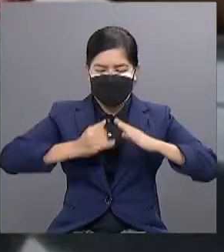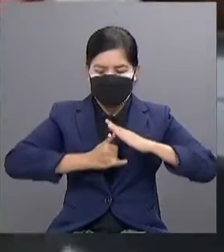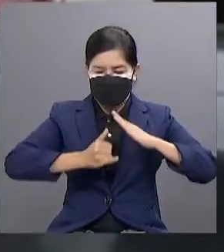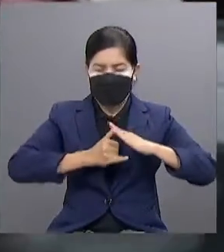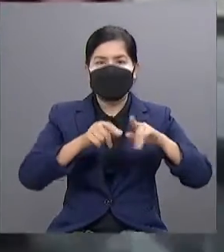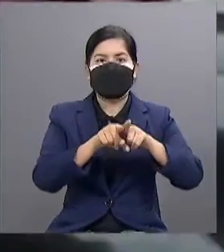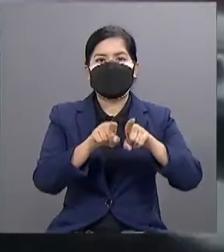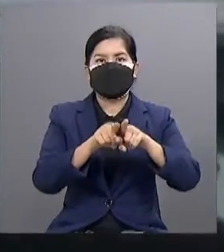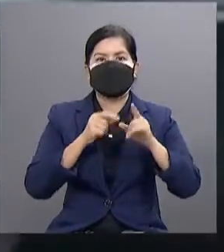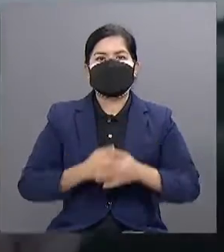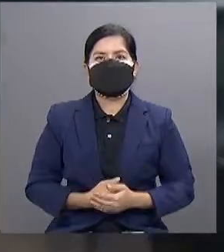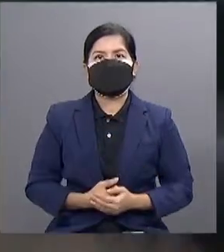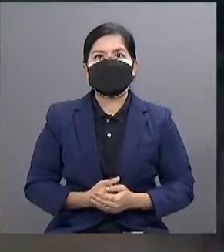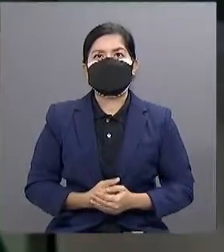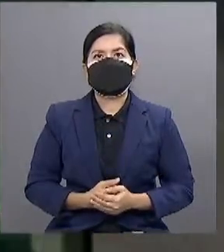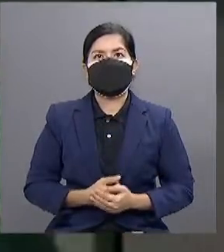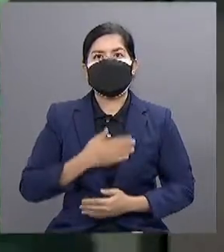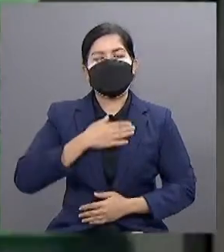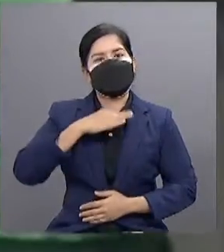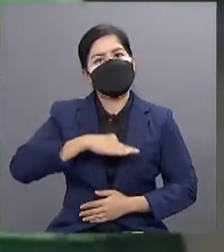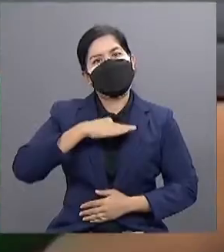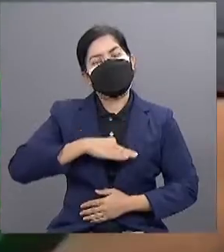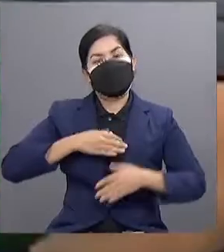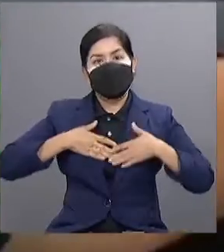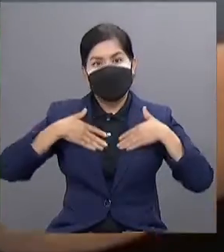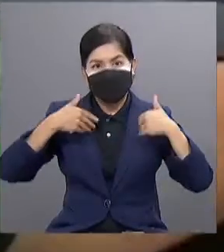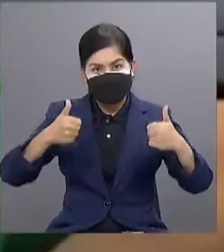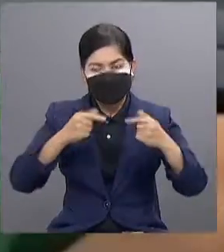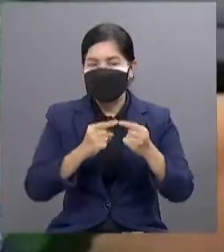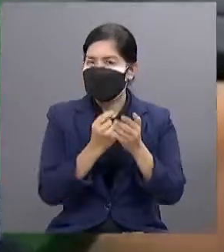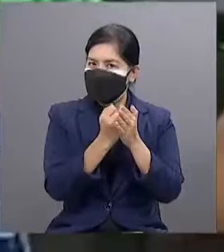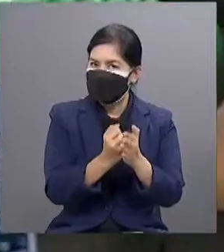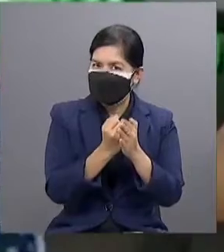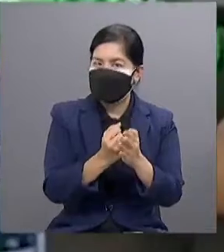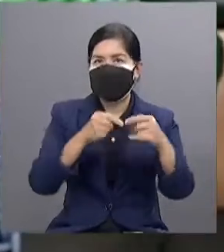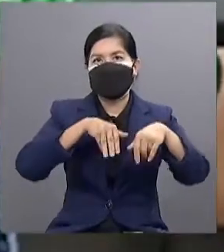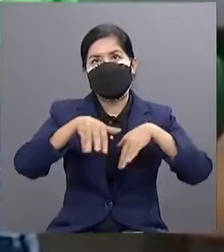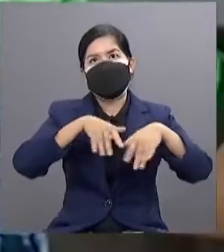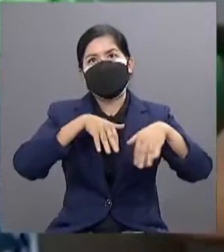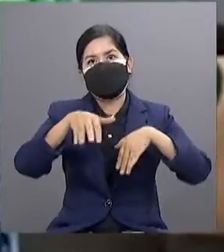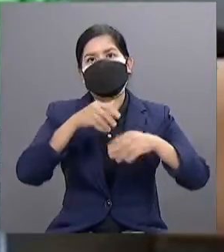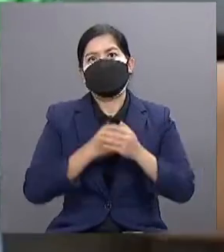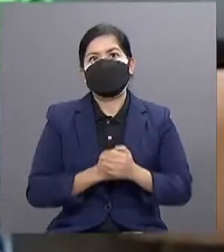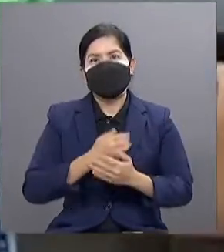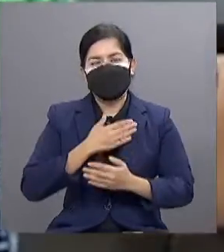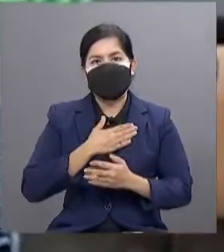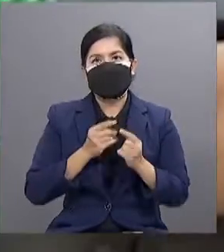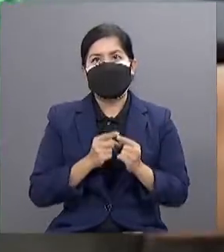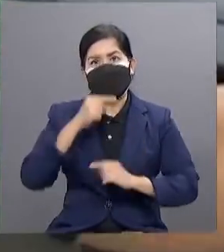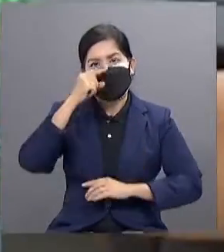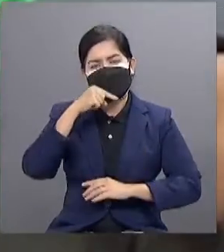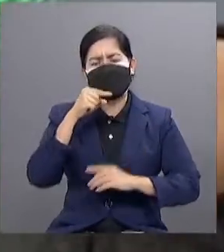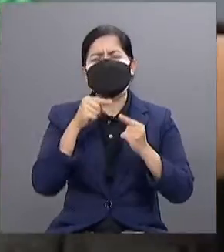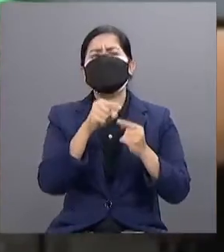รู้สึกมีความสุขนะคะที่เลยช่วยเหลือถึงแม้จะไม่ใช่คนประเทศไทยแต่เราก็ยินดีช่วยเหลือนะ